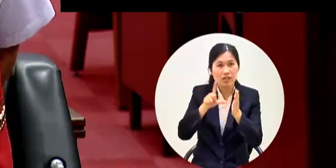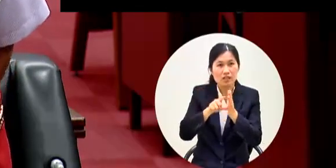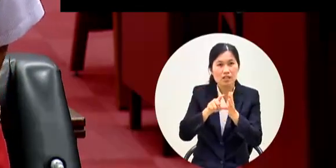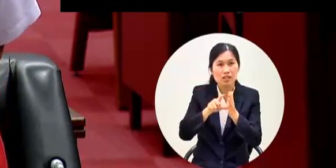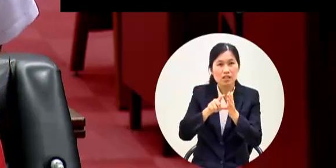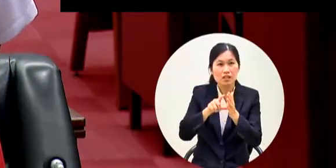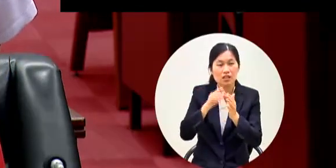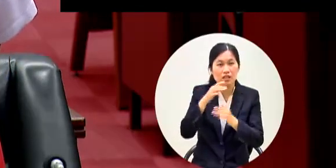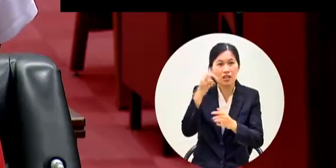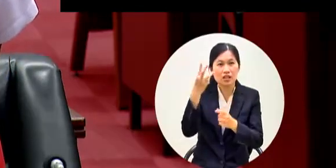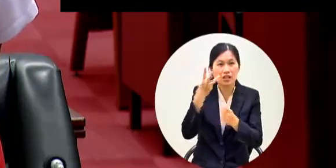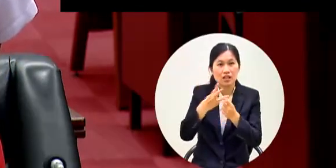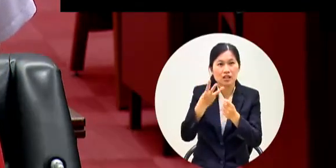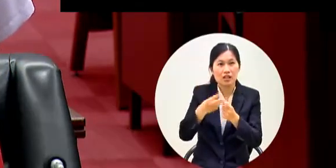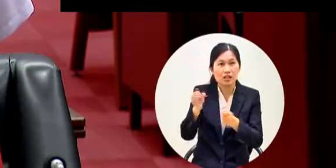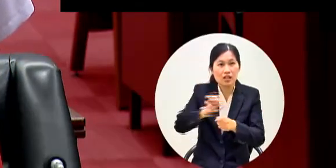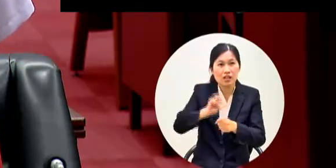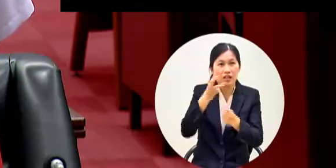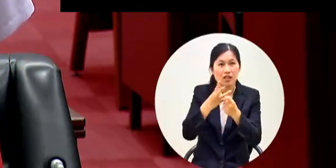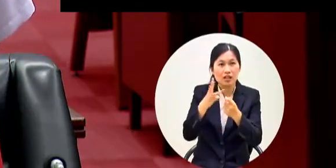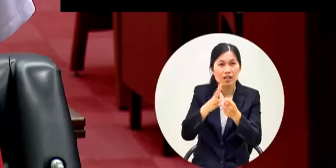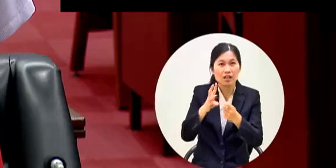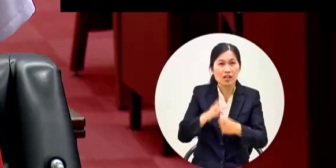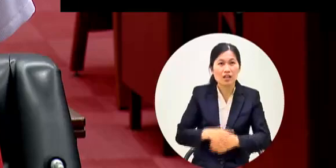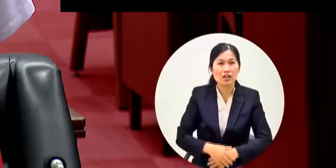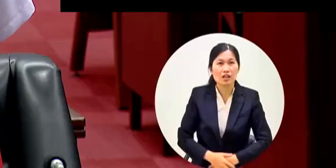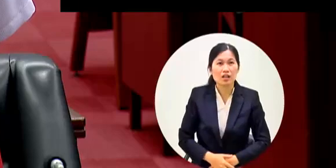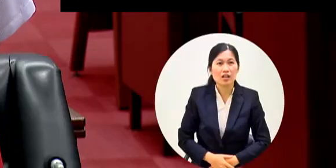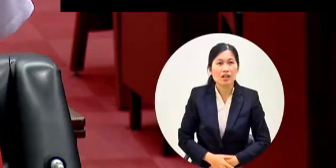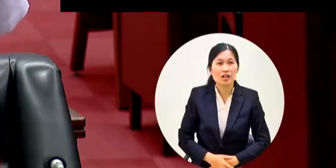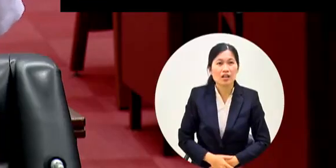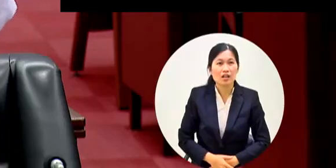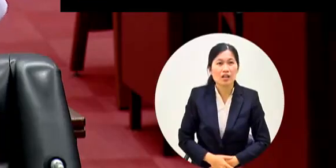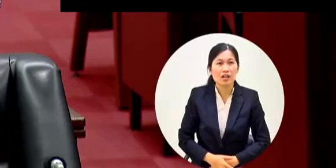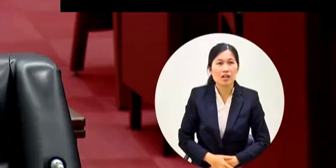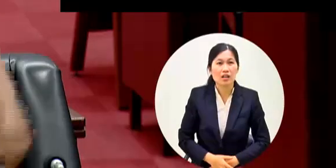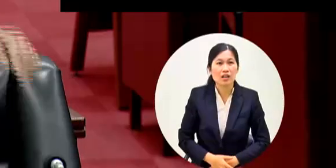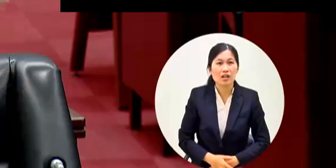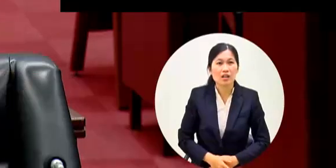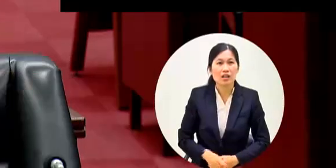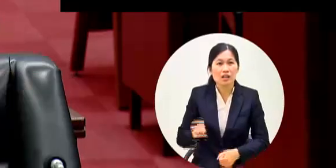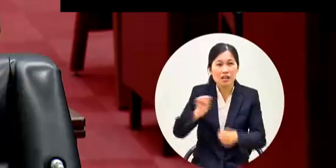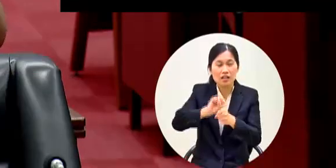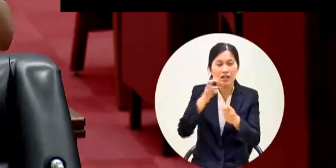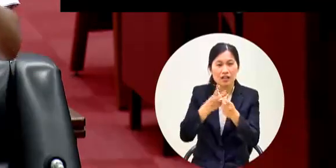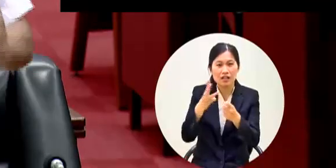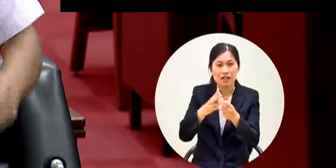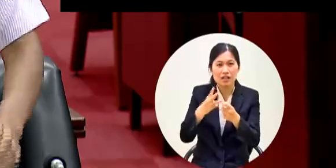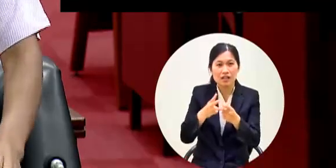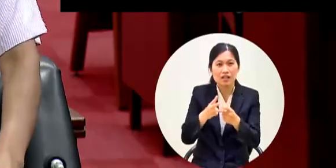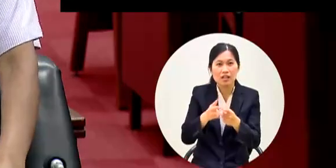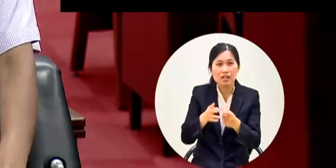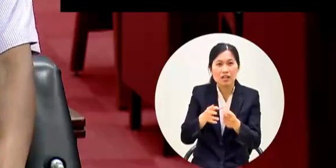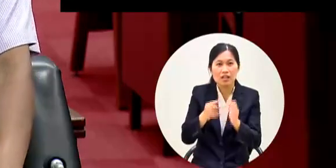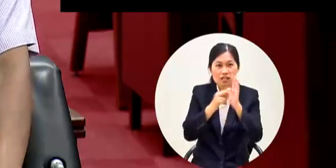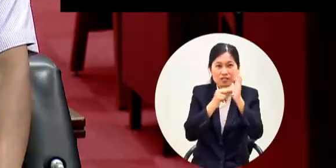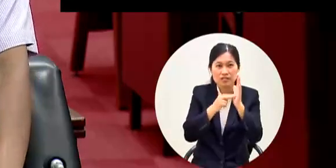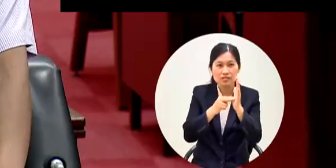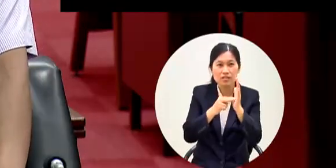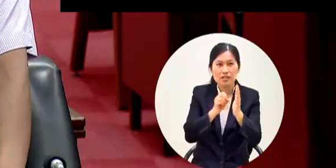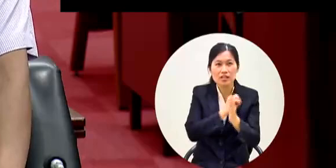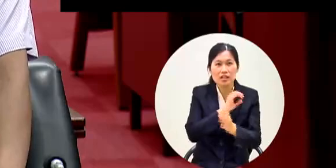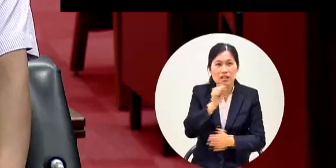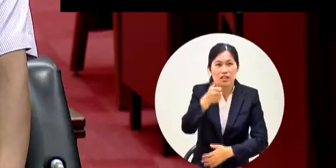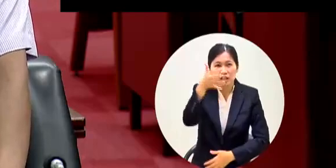员孔立伟，我想啊，也有给我们一些啊相当的一个自信，包括法制局长